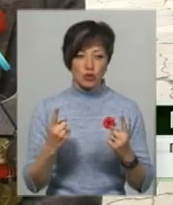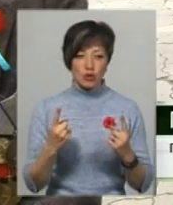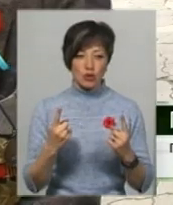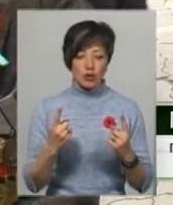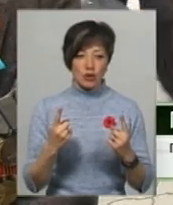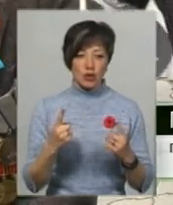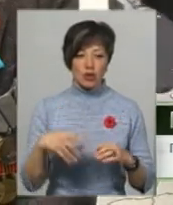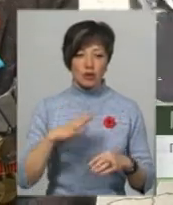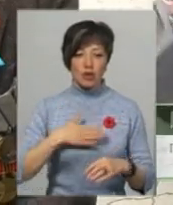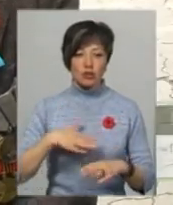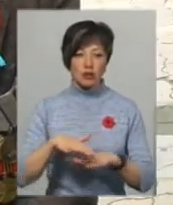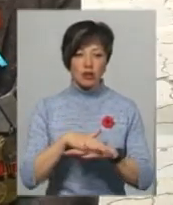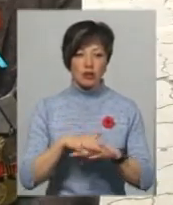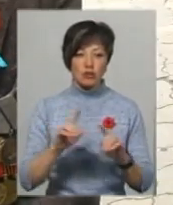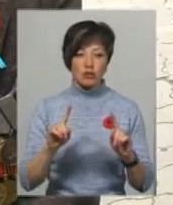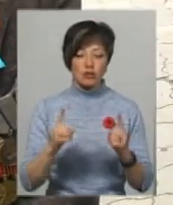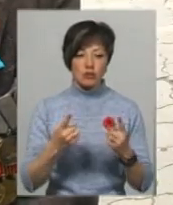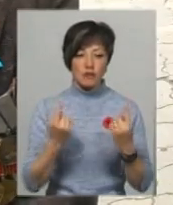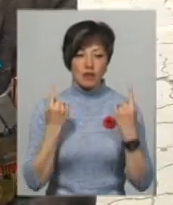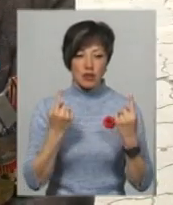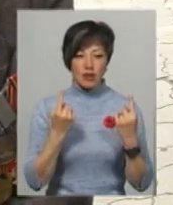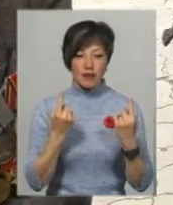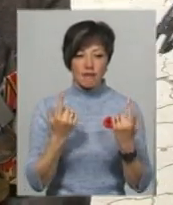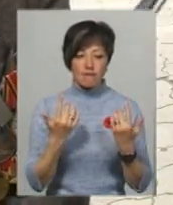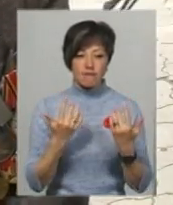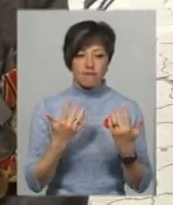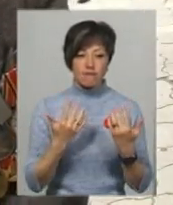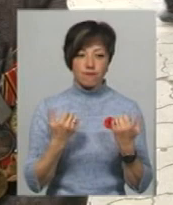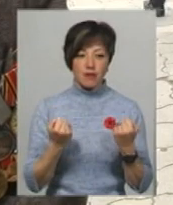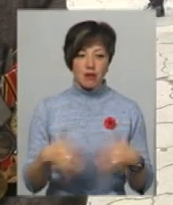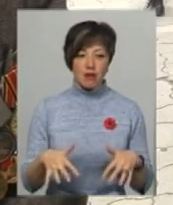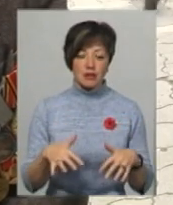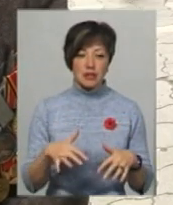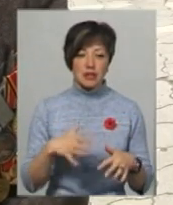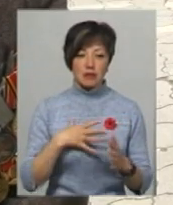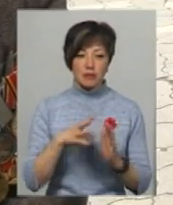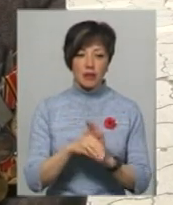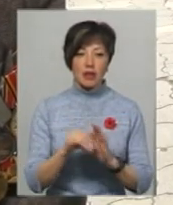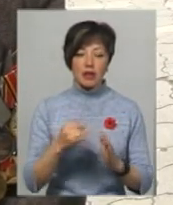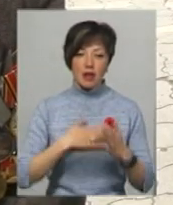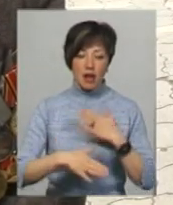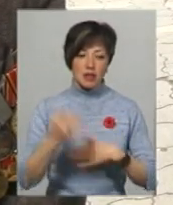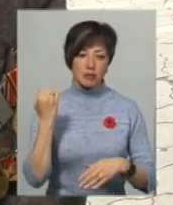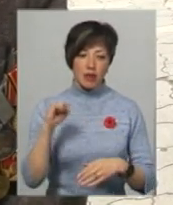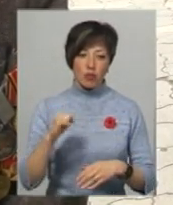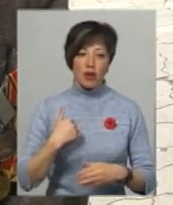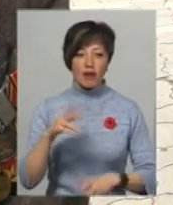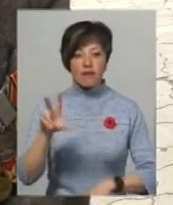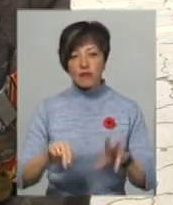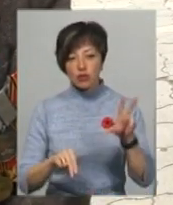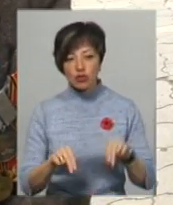ми, наш народ, надзвичайно поніс великі втрати, ну і радість перемоги. І я вважаю,